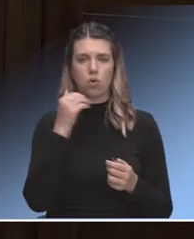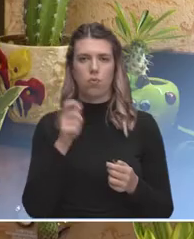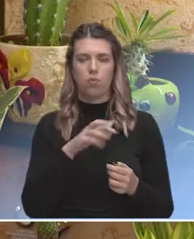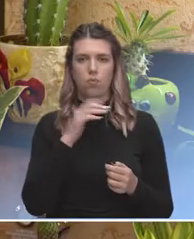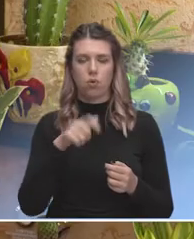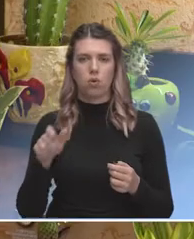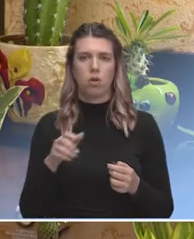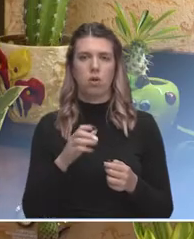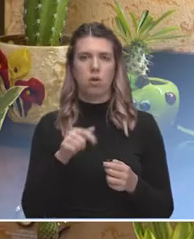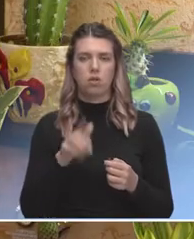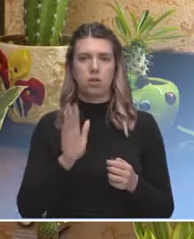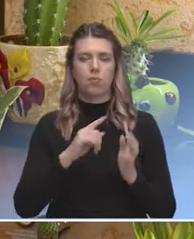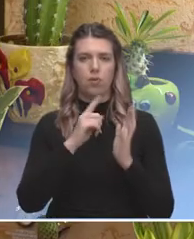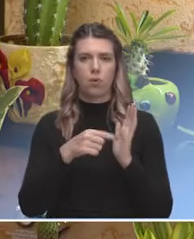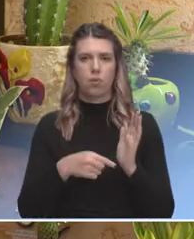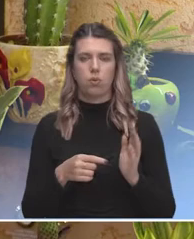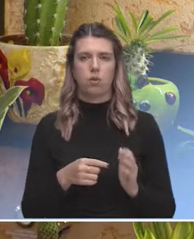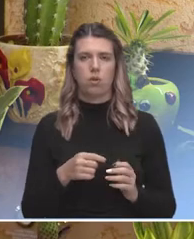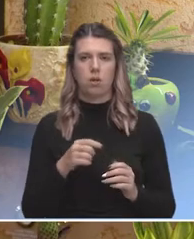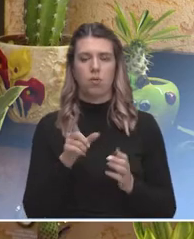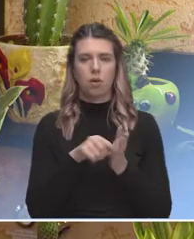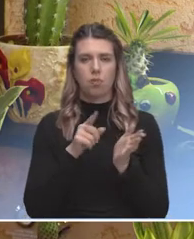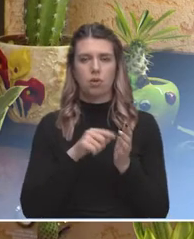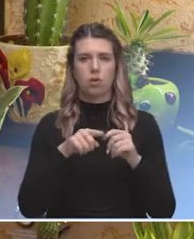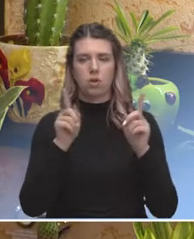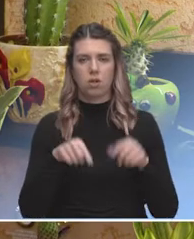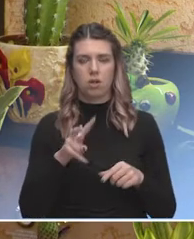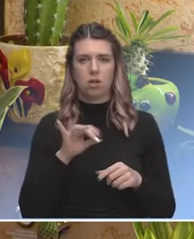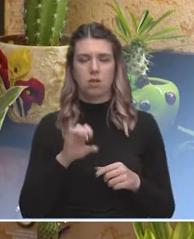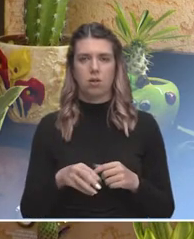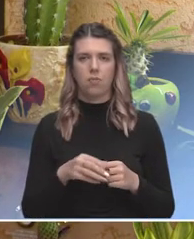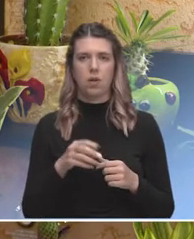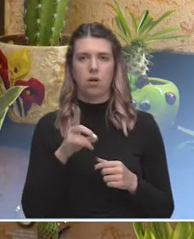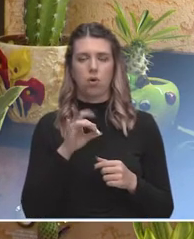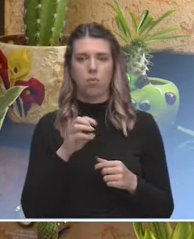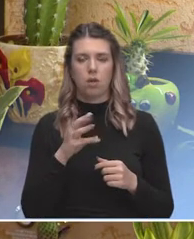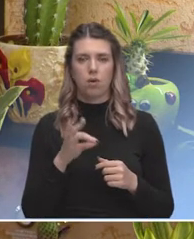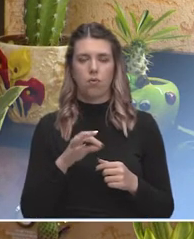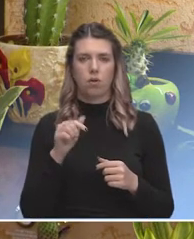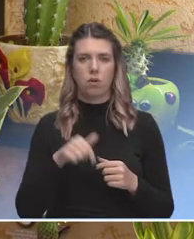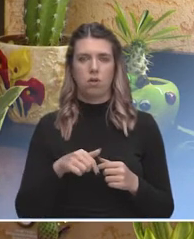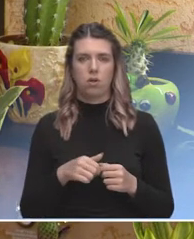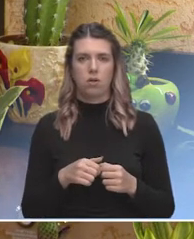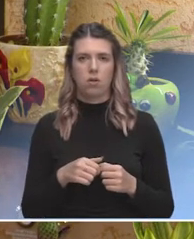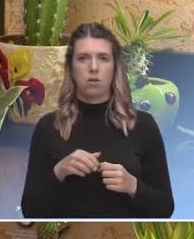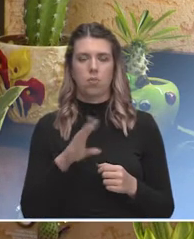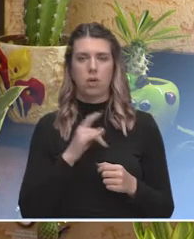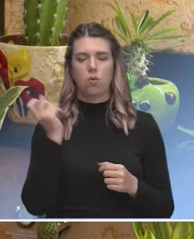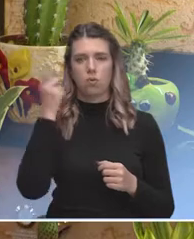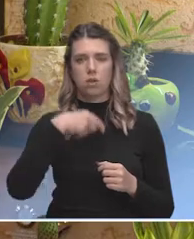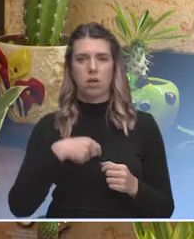процессы. И здесь будут вопросы в переписном листочке. Кроме того,